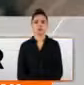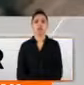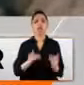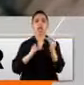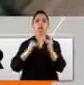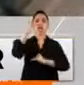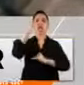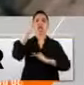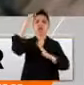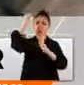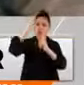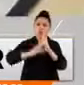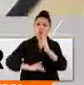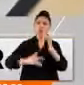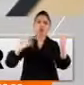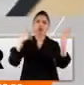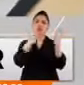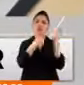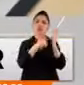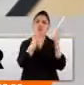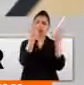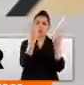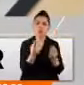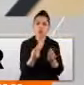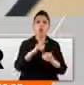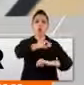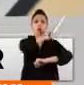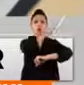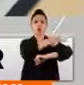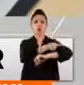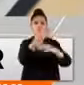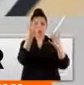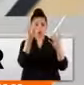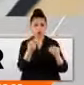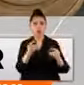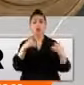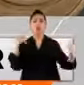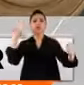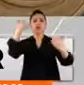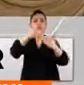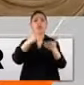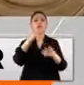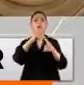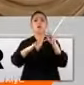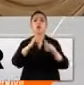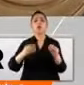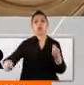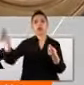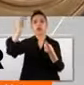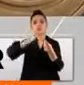Enflasyonla kalıcı düşüşe işaret eden güçlü göstergeler oluşana kadar politika faizini